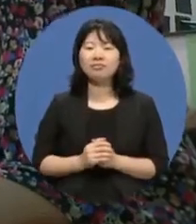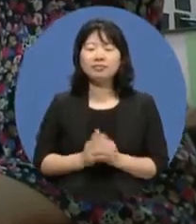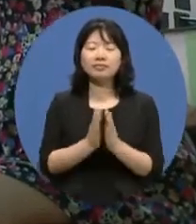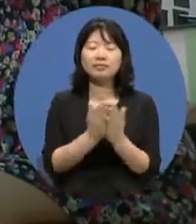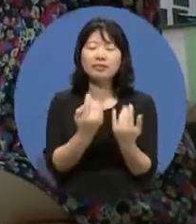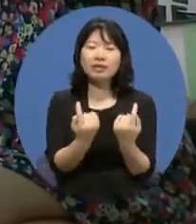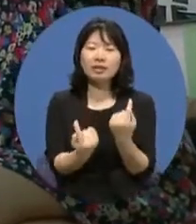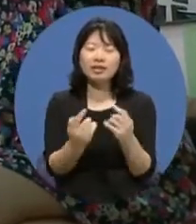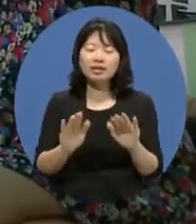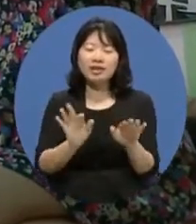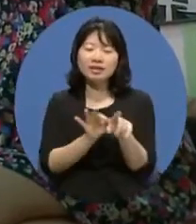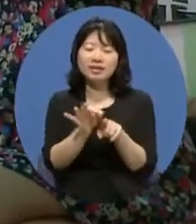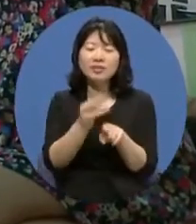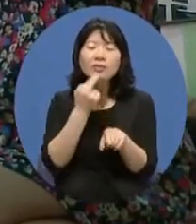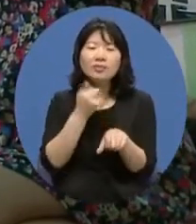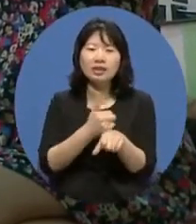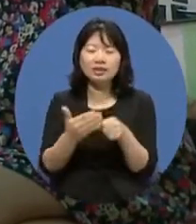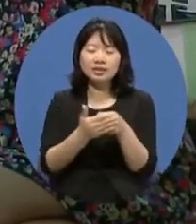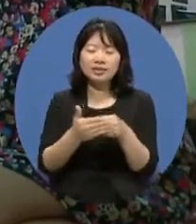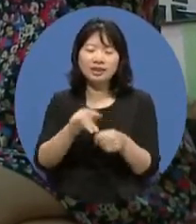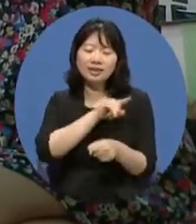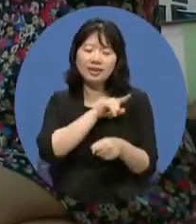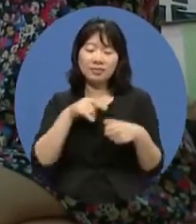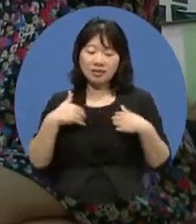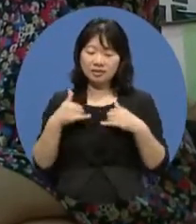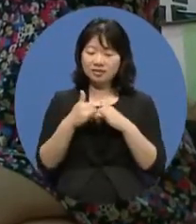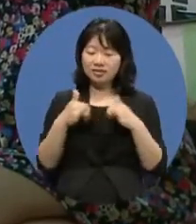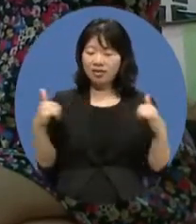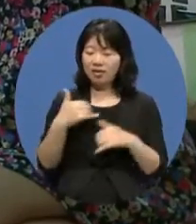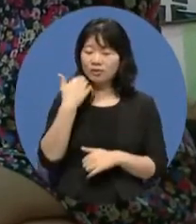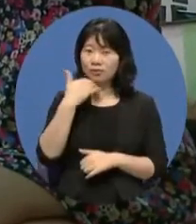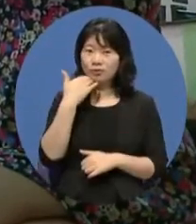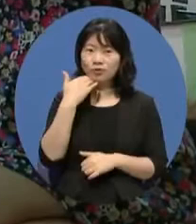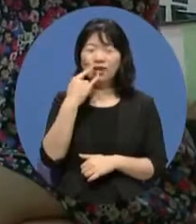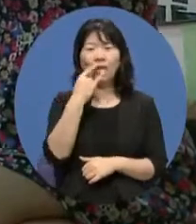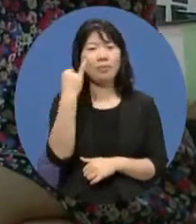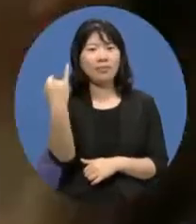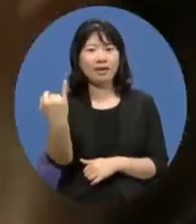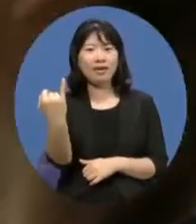책 보라는 잔소리 안 해도 되니 제일 반기는 사람은 엄마들.